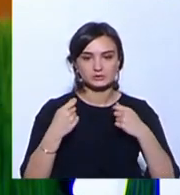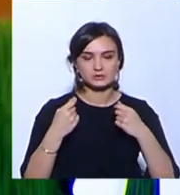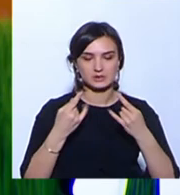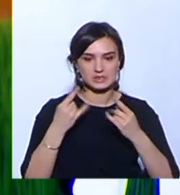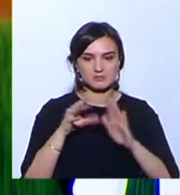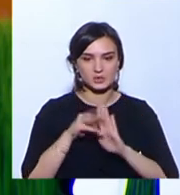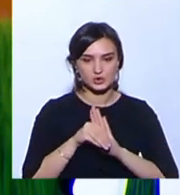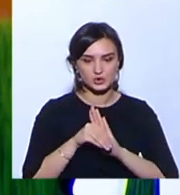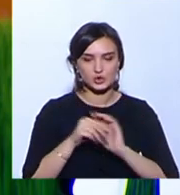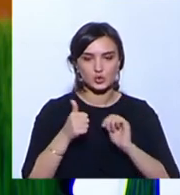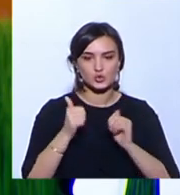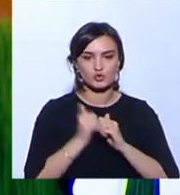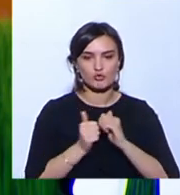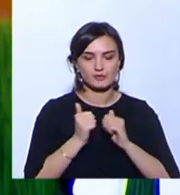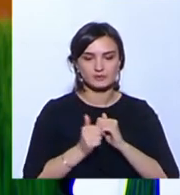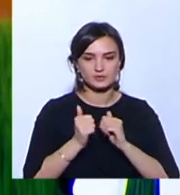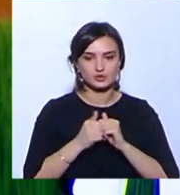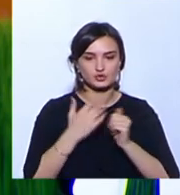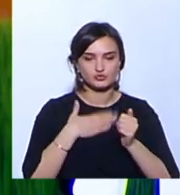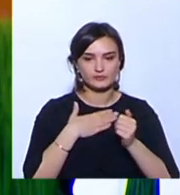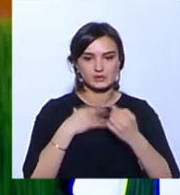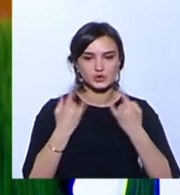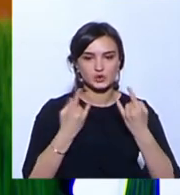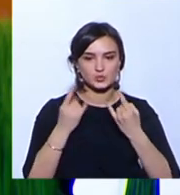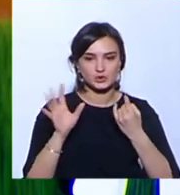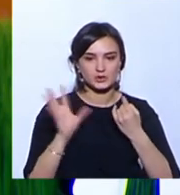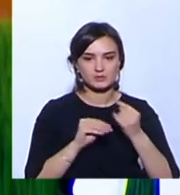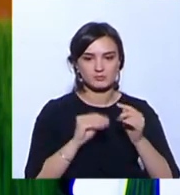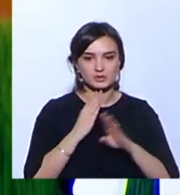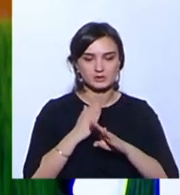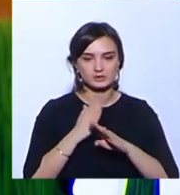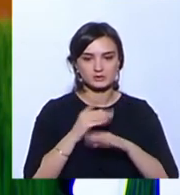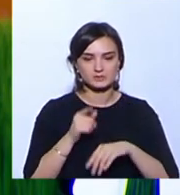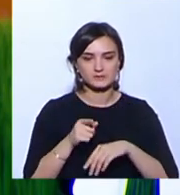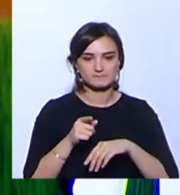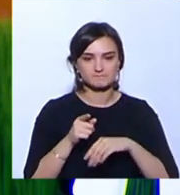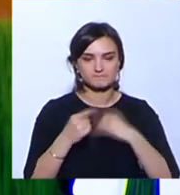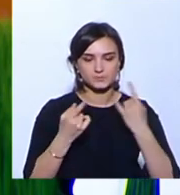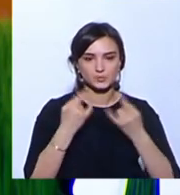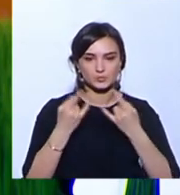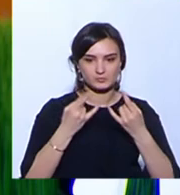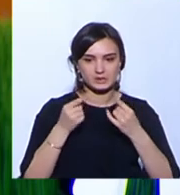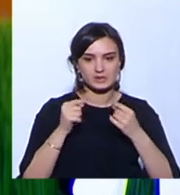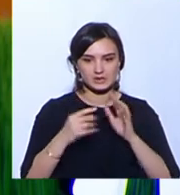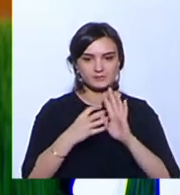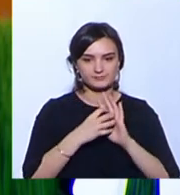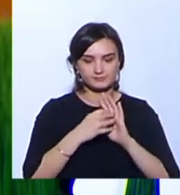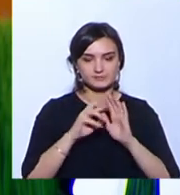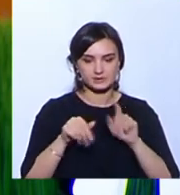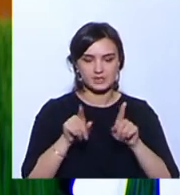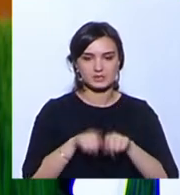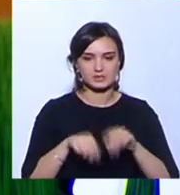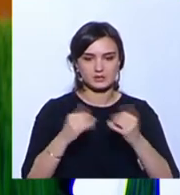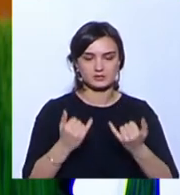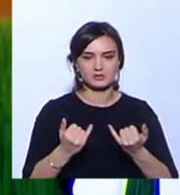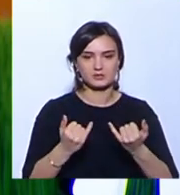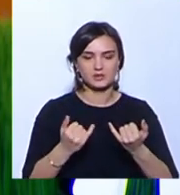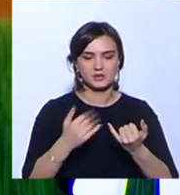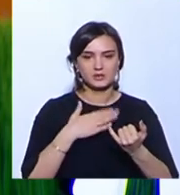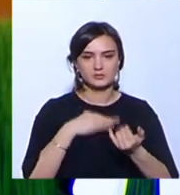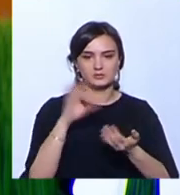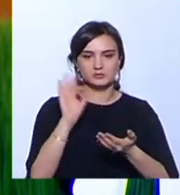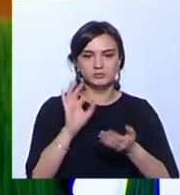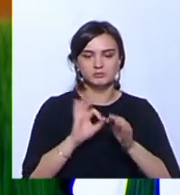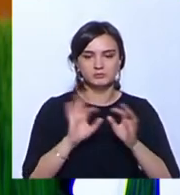გადაცემაში, როგორც ყოველთვის ჩვენი სიუჟეტები არის ხოლმე რუბრიკის ნაწილი და ამჯერადაც ასეა. ჩვენ